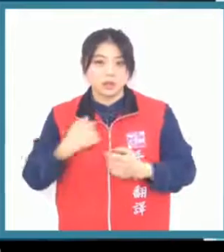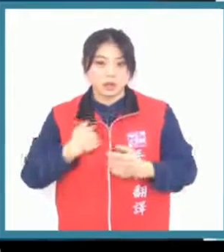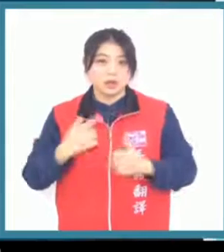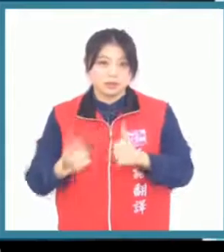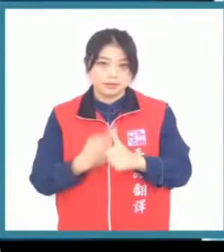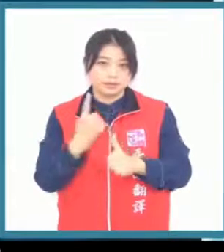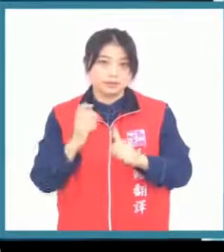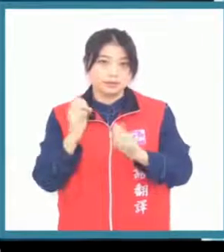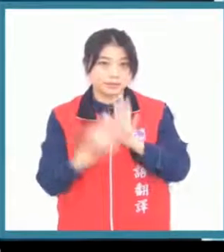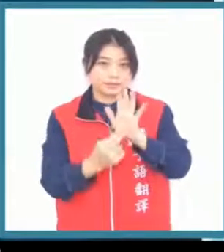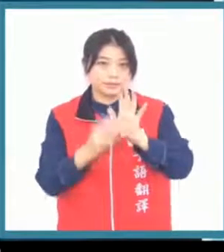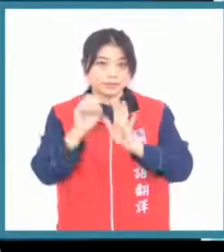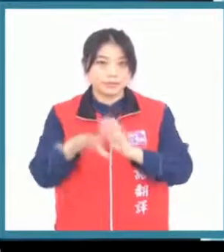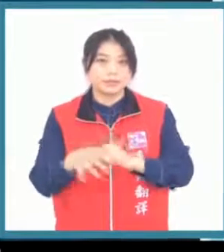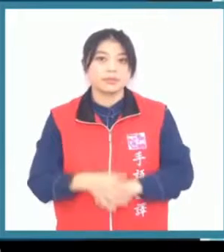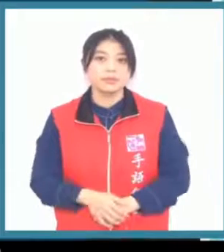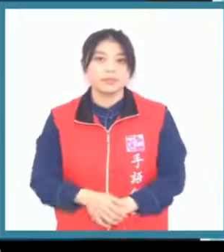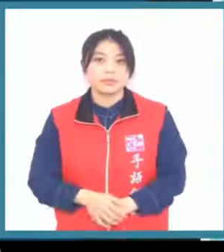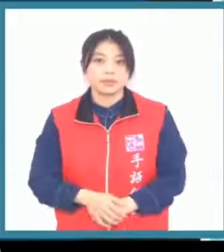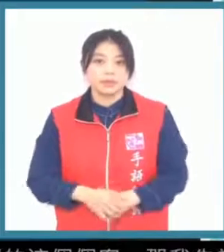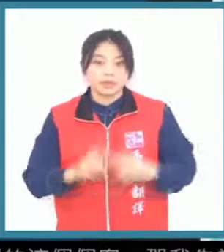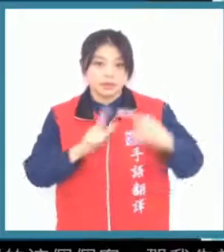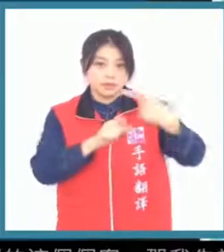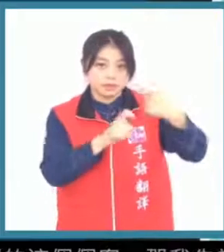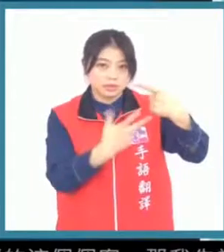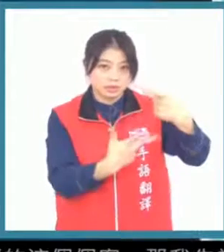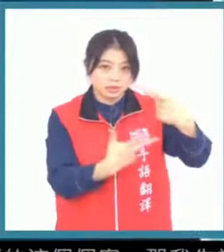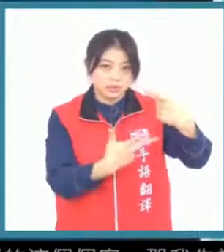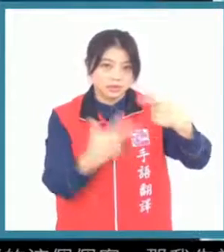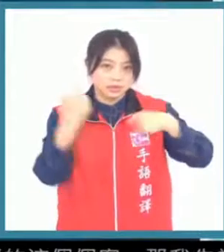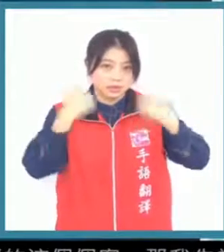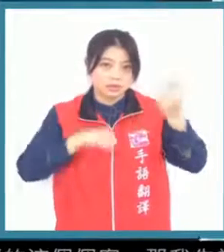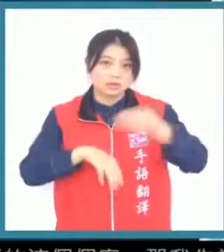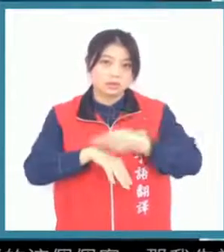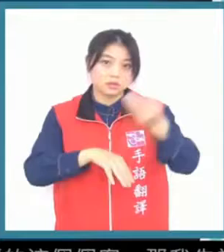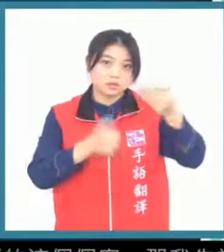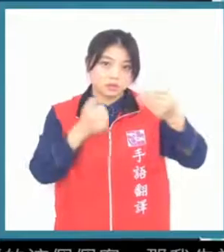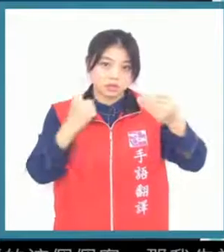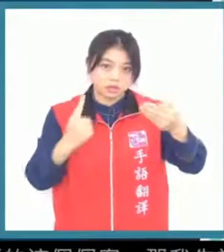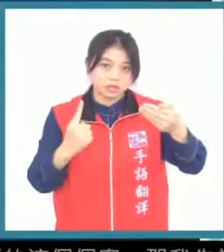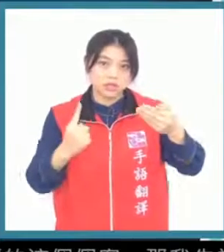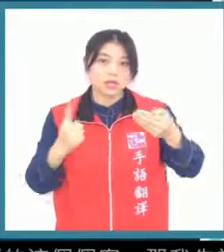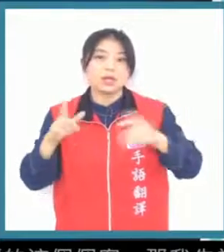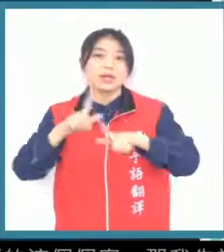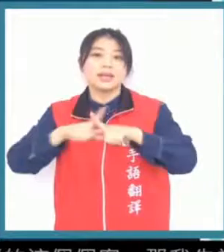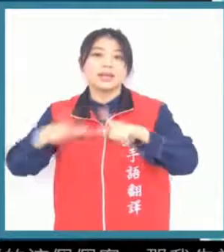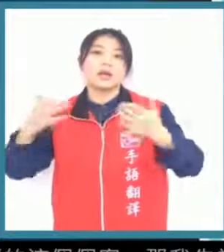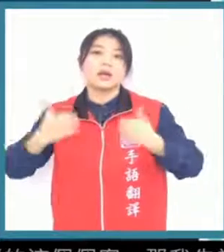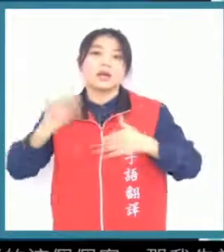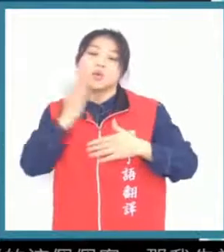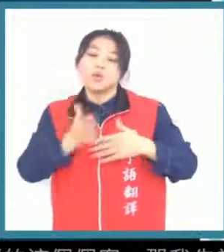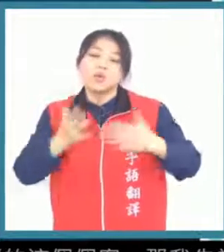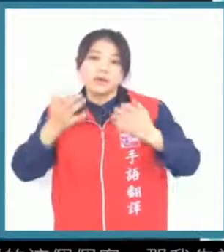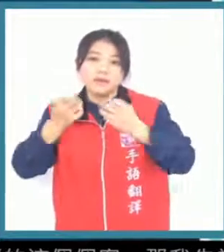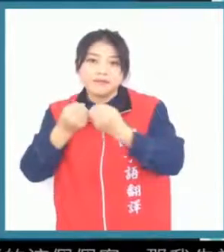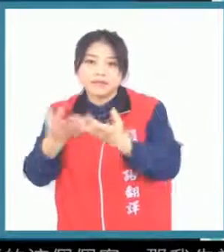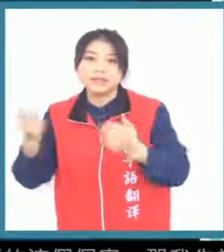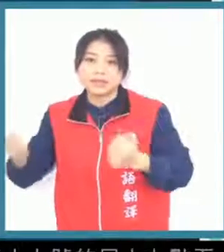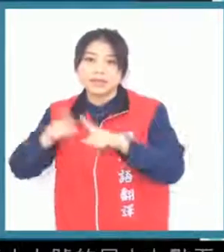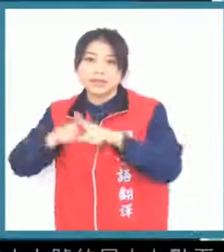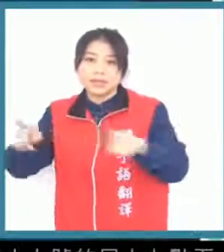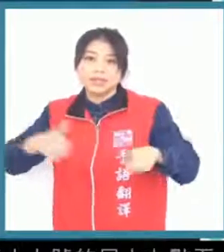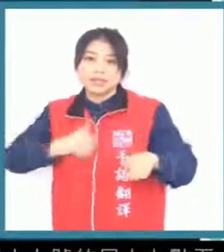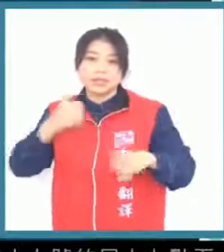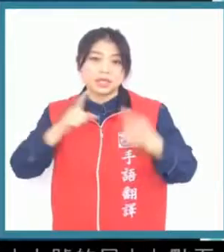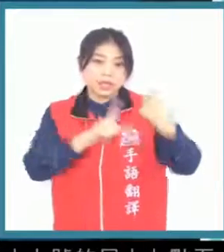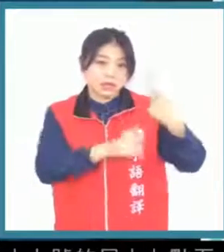大家说明哦，1月17号的早上9点51分，大润发平镇店跟1月19